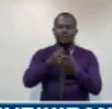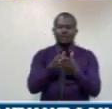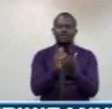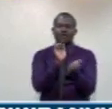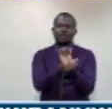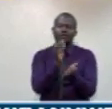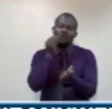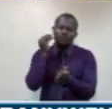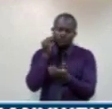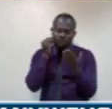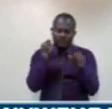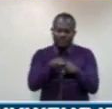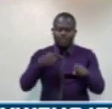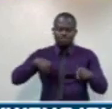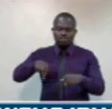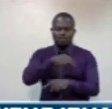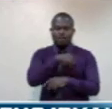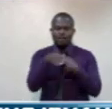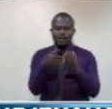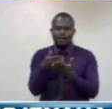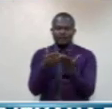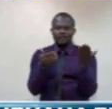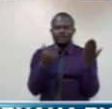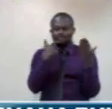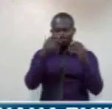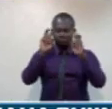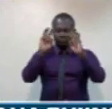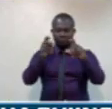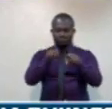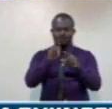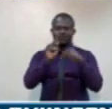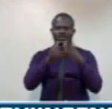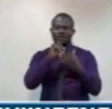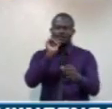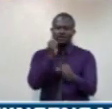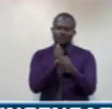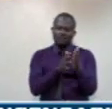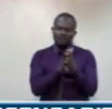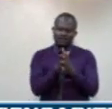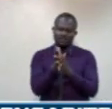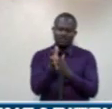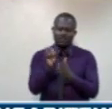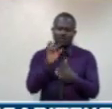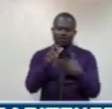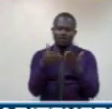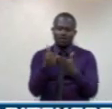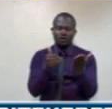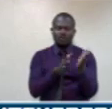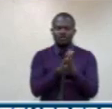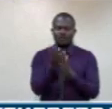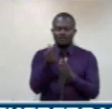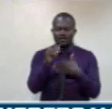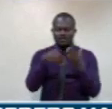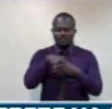bakanafungiranwa mu rugo. Nkatwe rero tuba dukurikirana amasoko, navuga yuko nk'abatari barakoze investment cyangwa se gushora